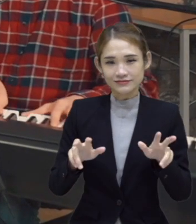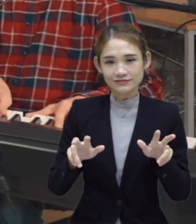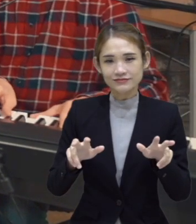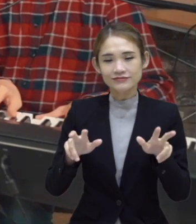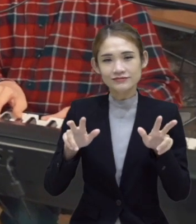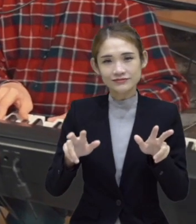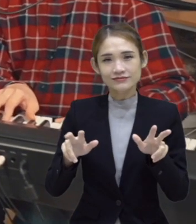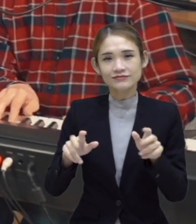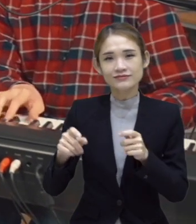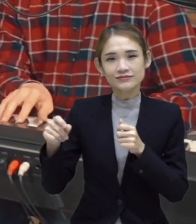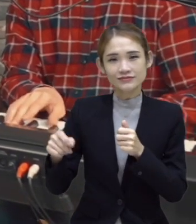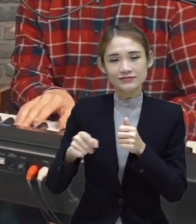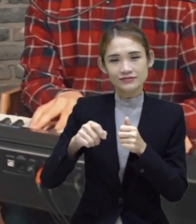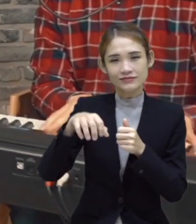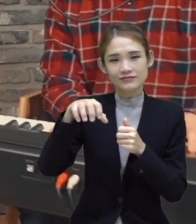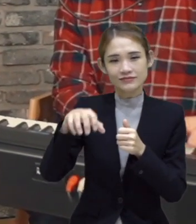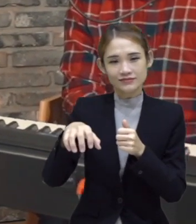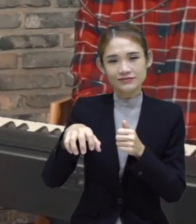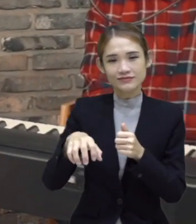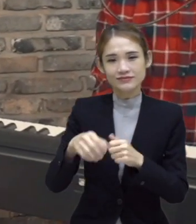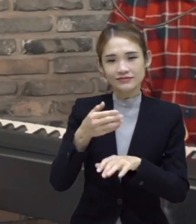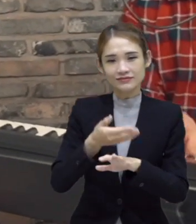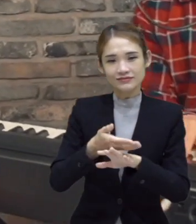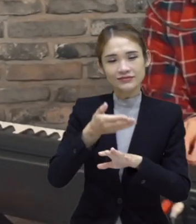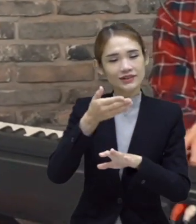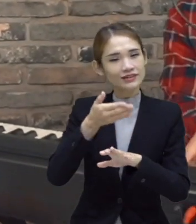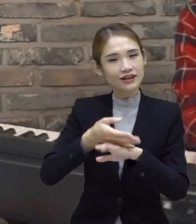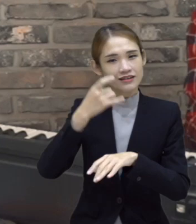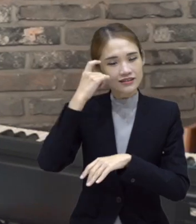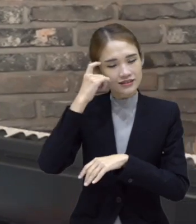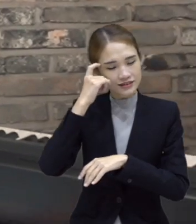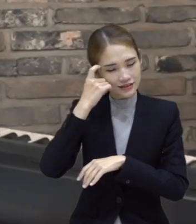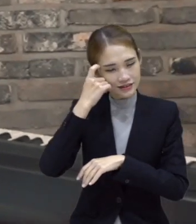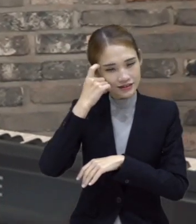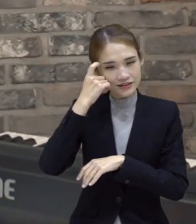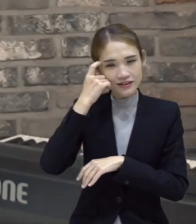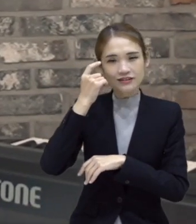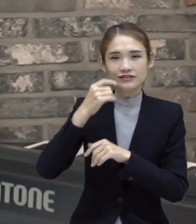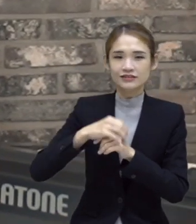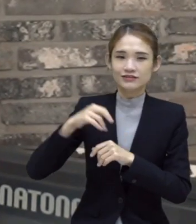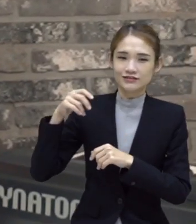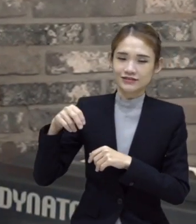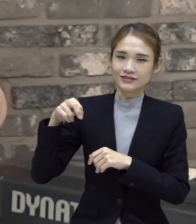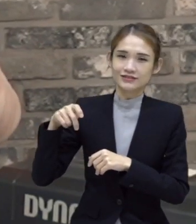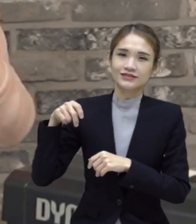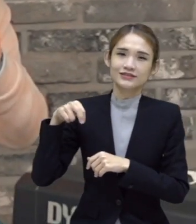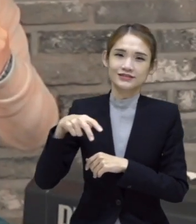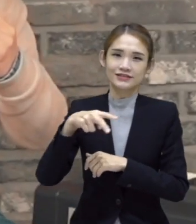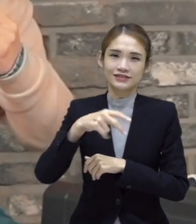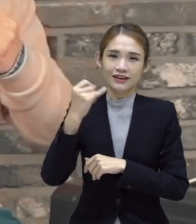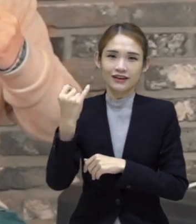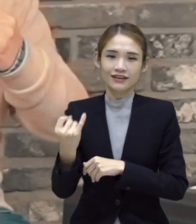지금 곁에서 딴 생각에 참. 걷고